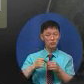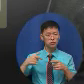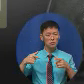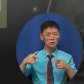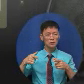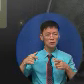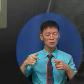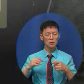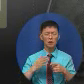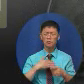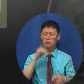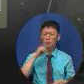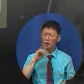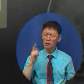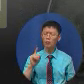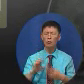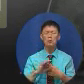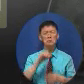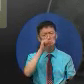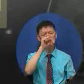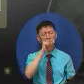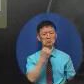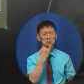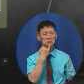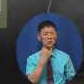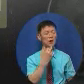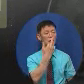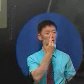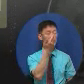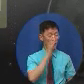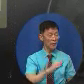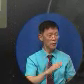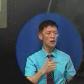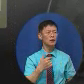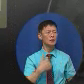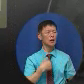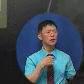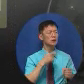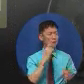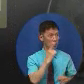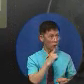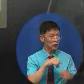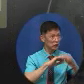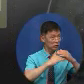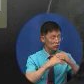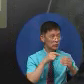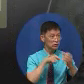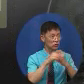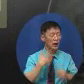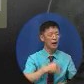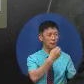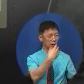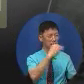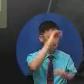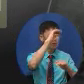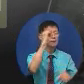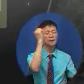활성화돼요. 기분이 나쁘지 않고 오히려 좋다는 거예요. 틀렸지만 내가 왜 틀렸는지를 알았기 때문에 좋은